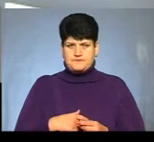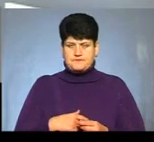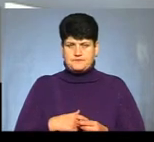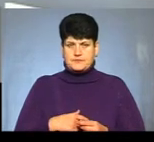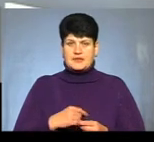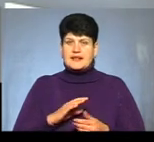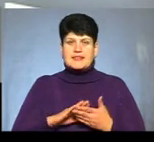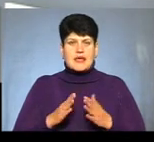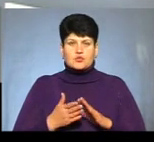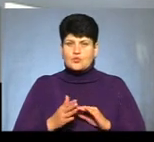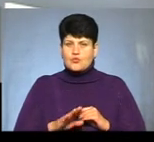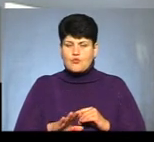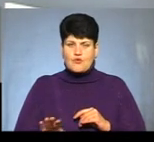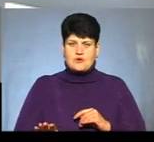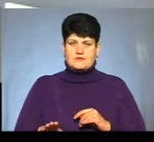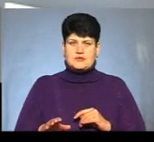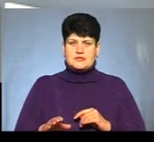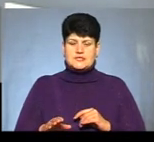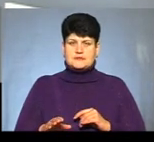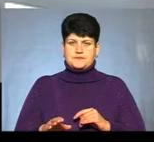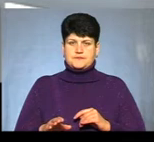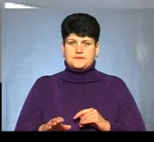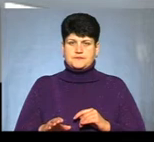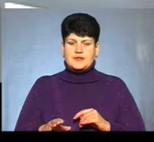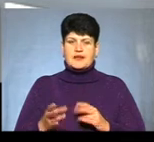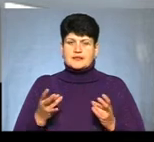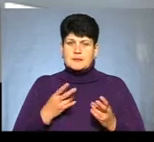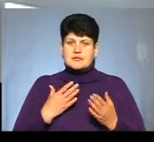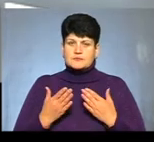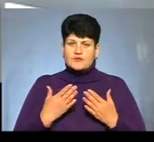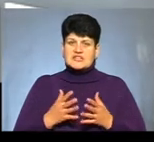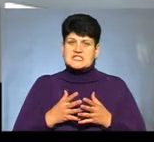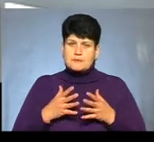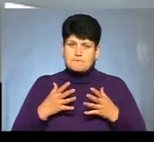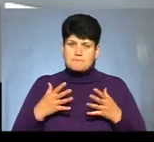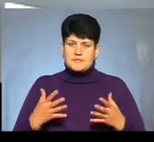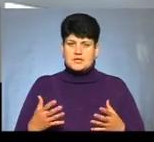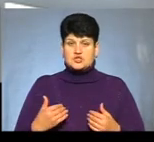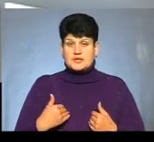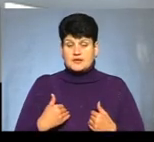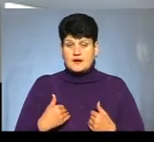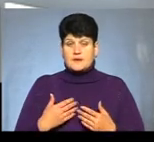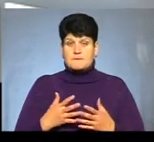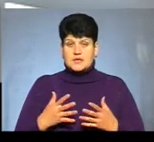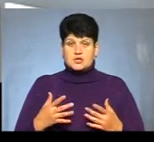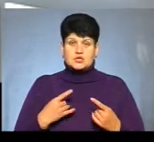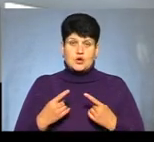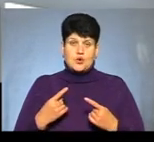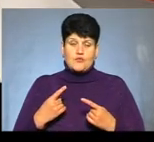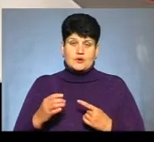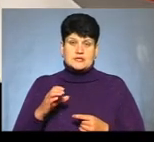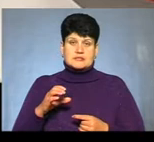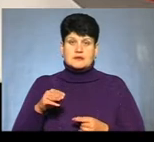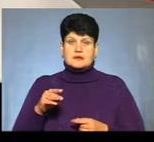себе, не домовились. Треба спілкуватись, більше спілкуватись. А я настільки, бо я